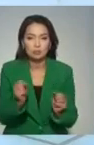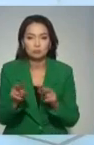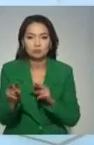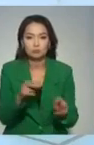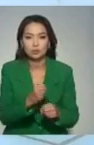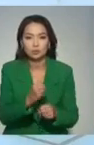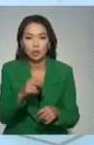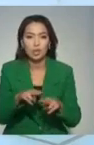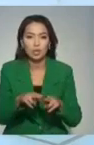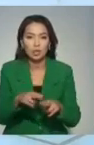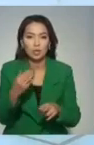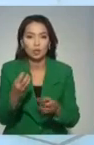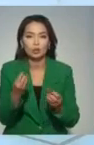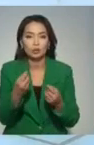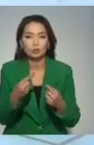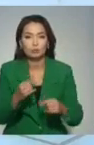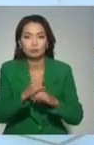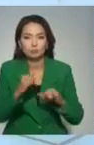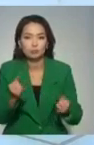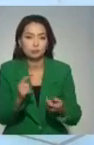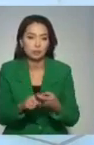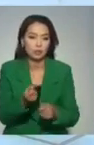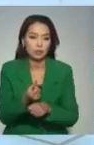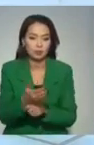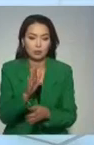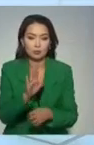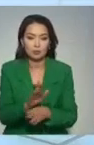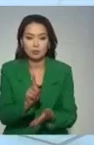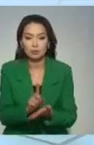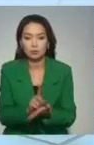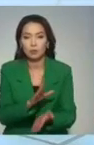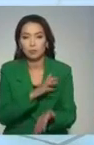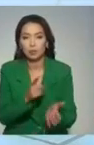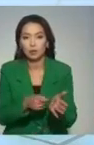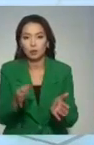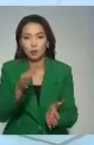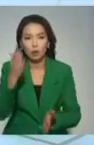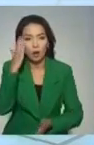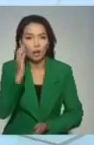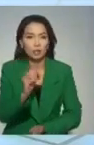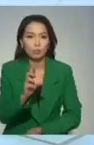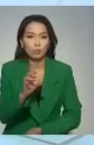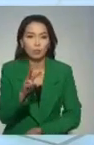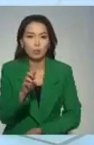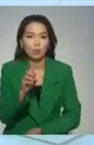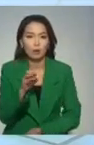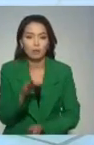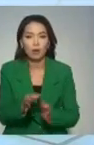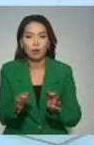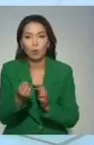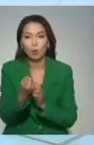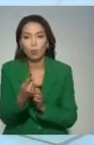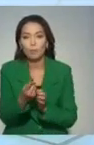ұстауға, Елорданы одан әрі өркендетуге қатысты бірқатар тапсырма берді. Қарағанды облысының әкімі Ермағанбет Бөлекбаев аймақтың 11